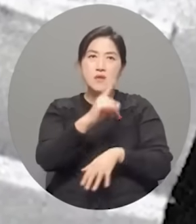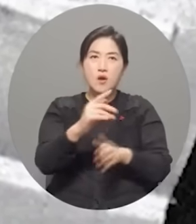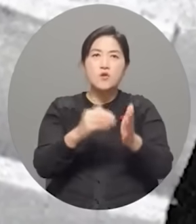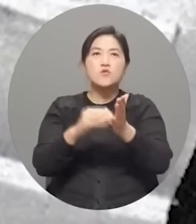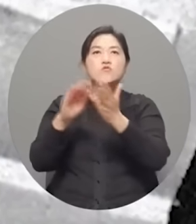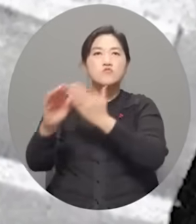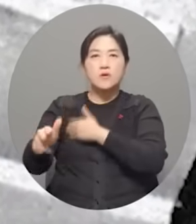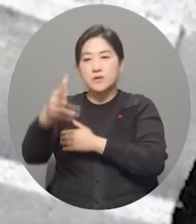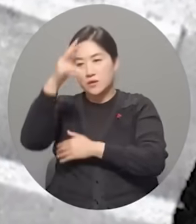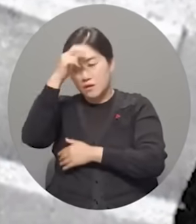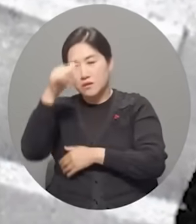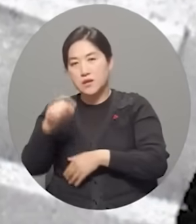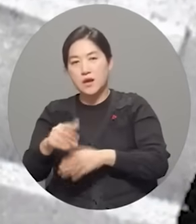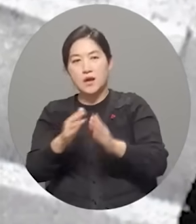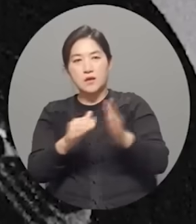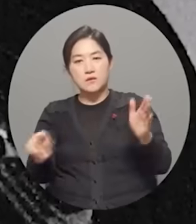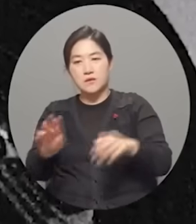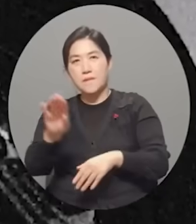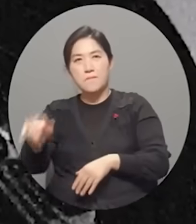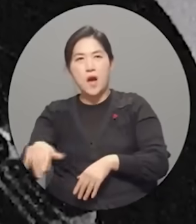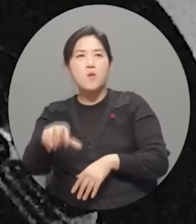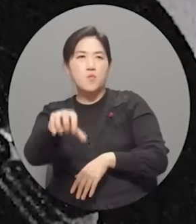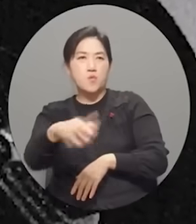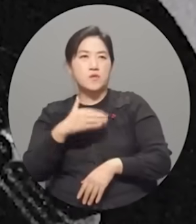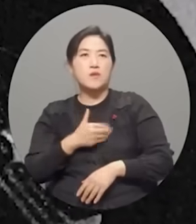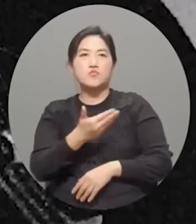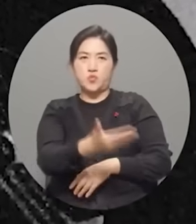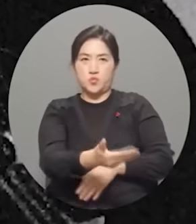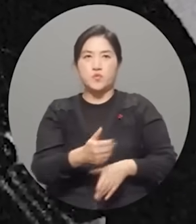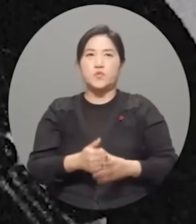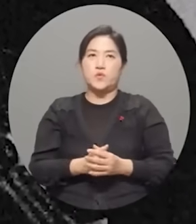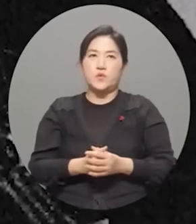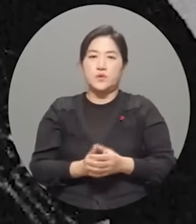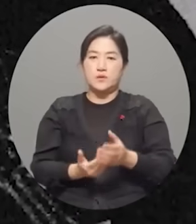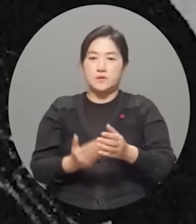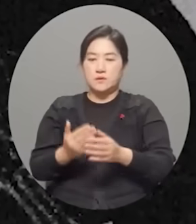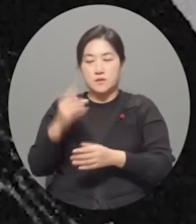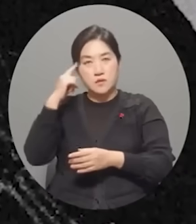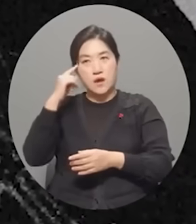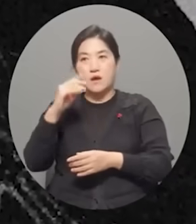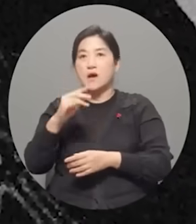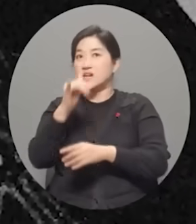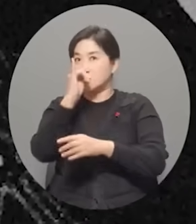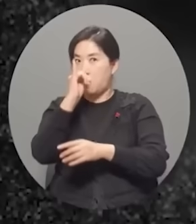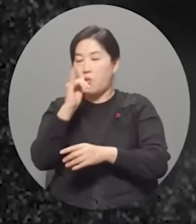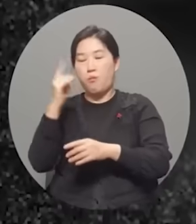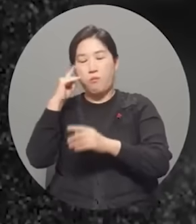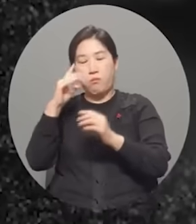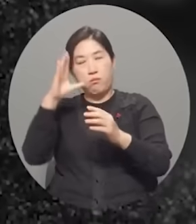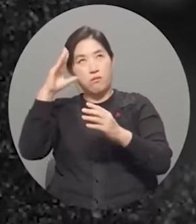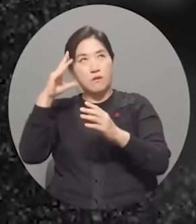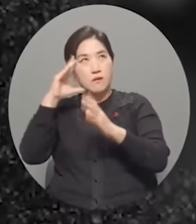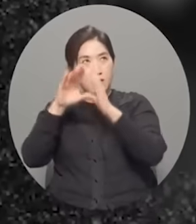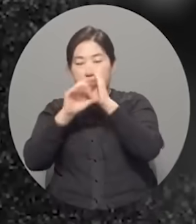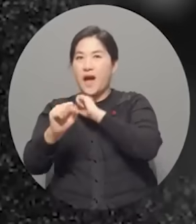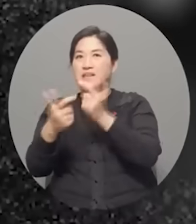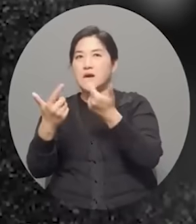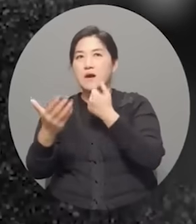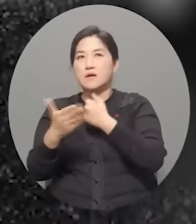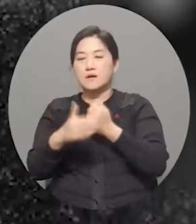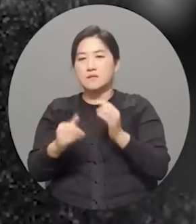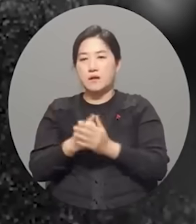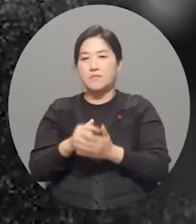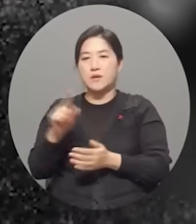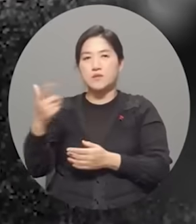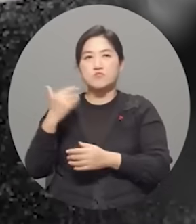뒤에야 경찰은 가족에게 박 씨의 행방을 알렸습니다. 사고자가 의식이 있다면서 이후 조치를 119와 병원 측에